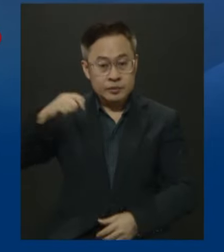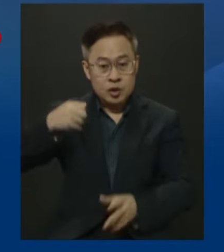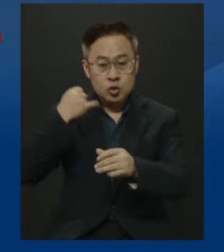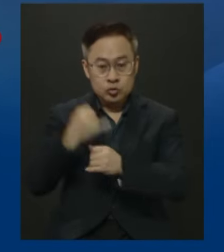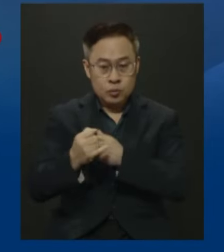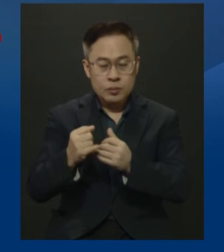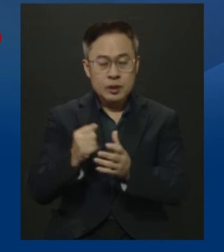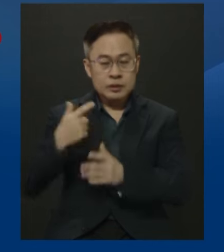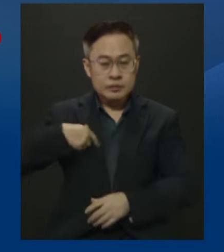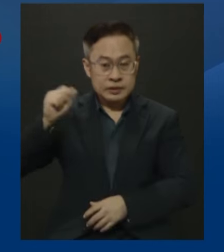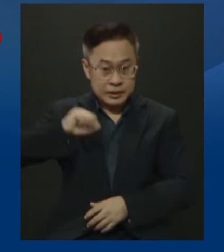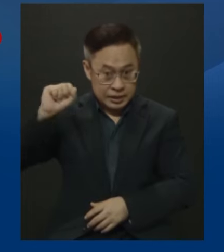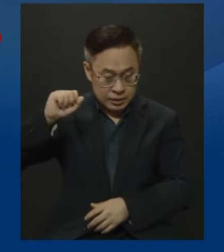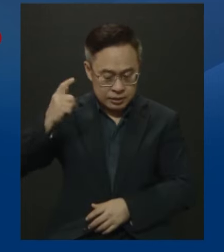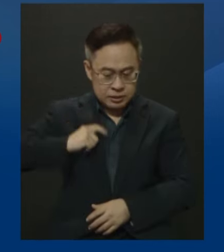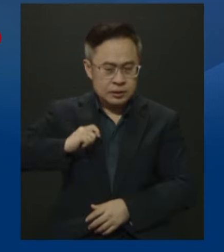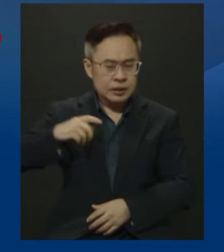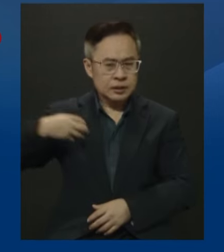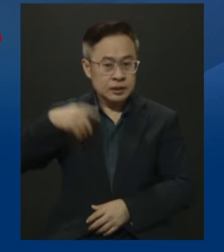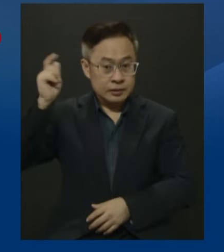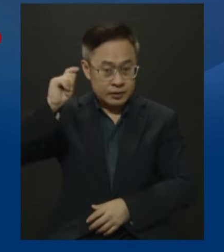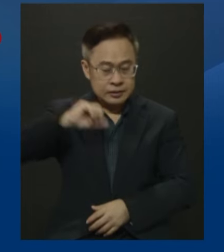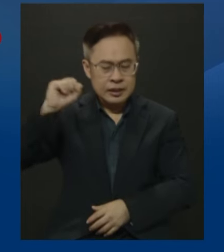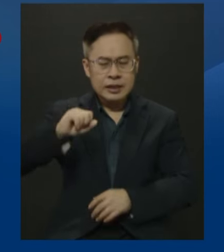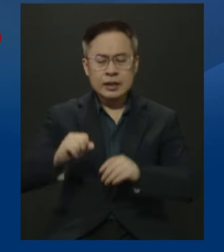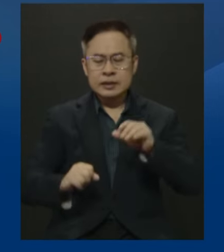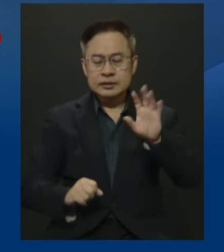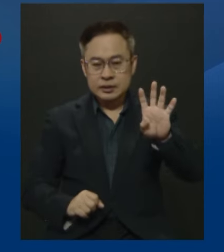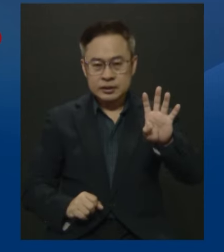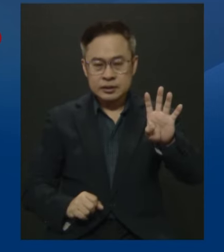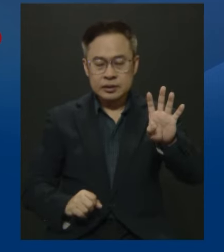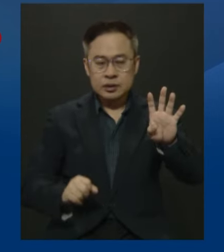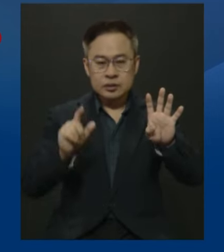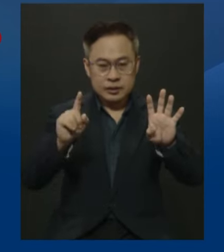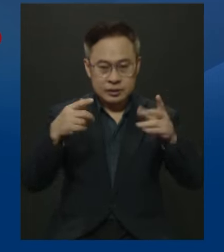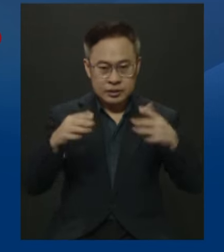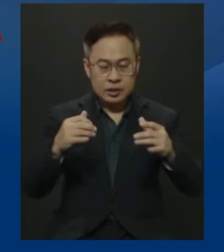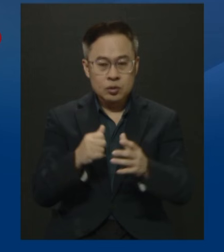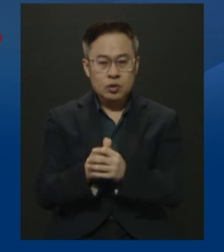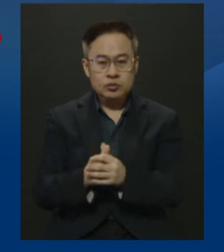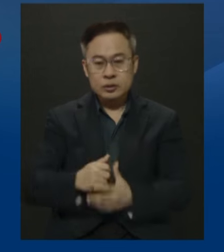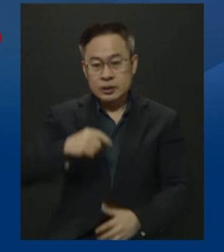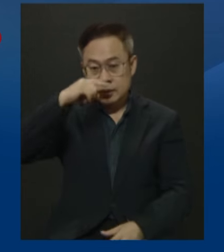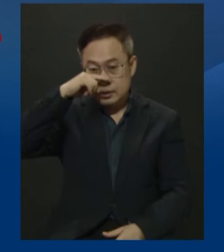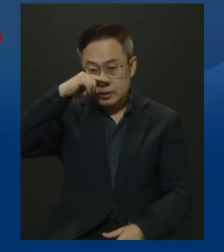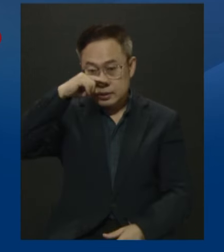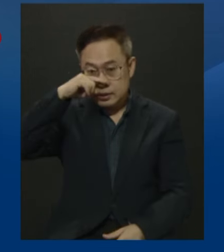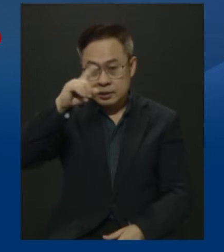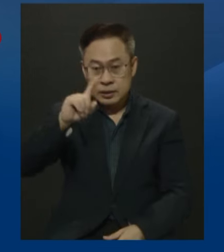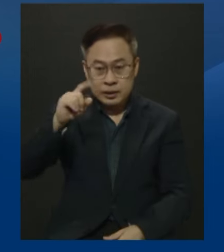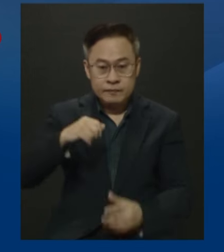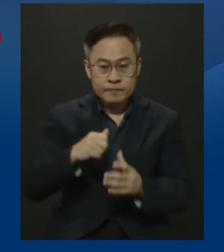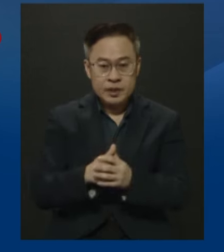1ประตูต่อ4ค่ะส่วนคู่ที่ T-Sport 7มีการถ่ายทอดสดผ่านทางแอปพลิเคชันช่อง2ของเราฟุตซอลไทย